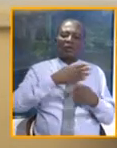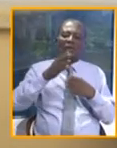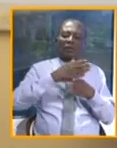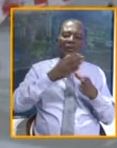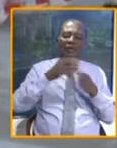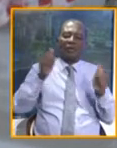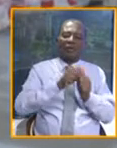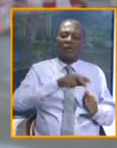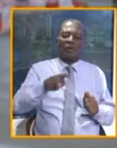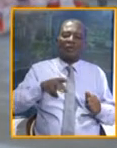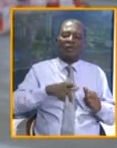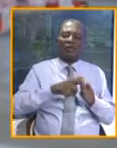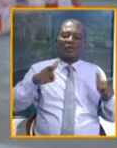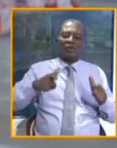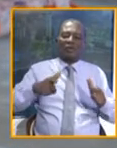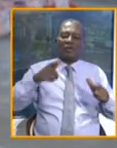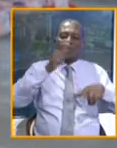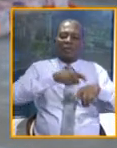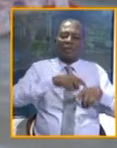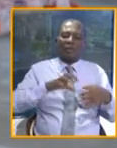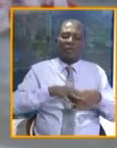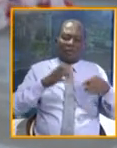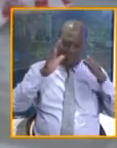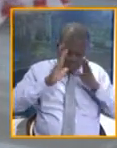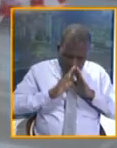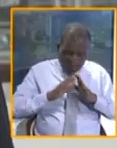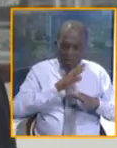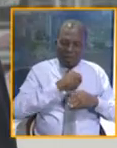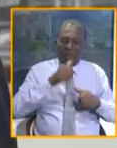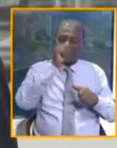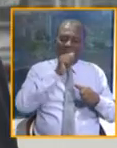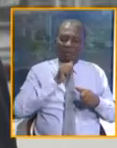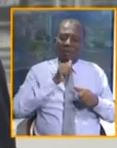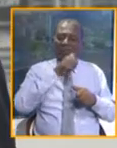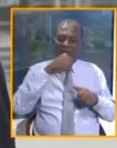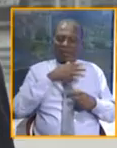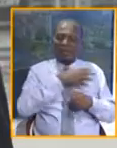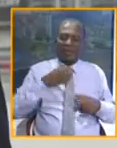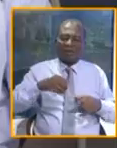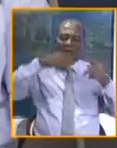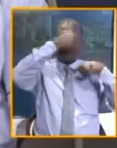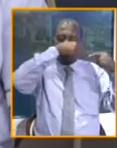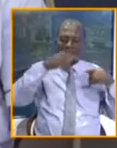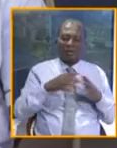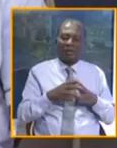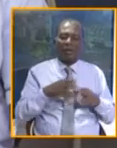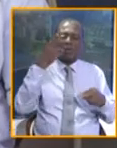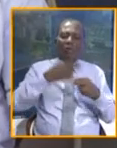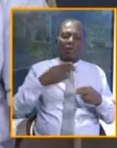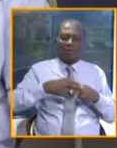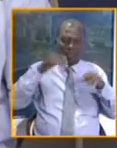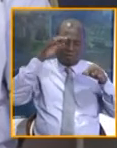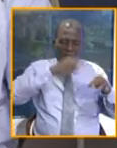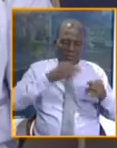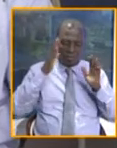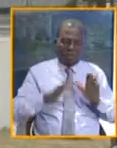ces grands moments de prière, de privation, mais surtout de voyage et de pèlerinage. Au nom des